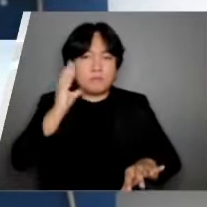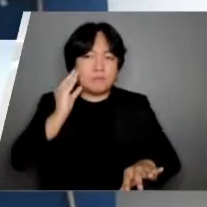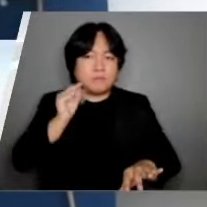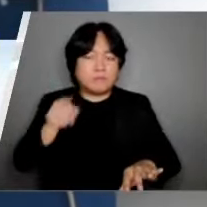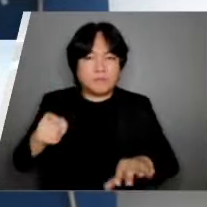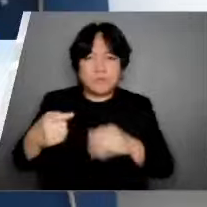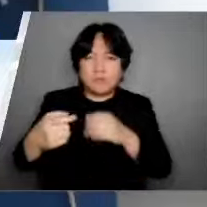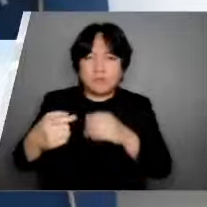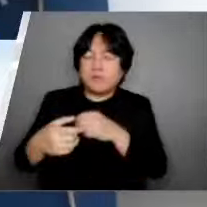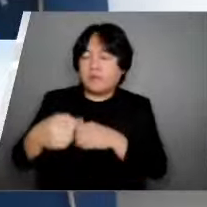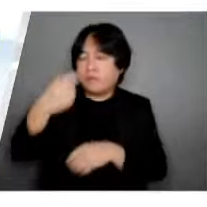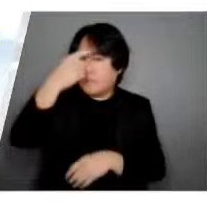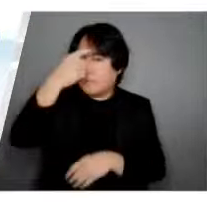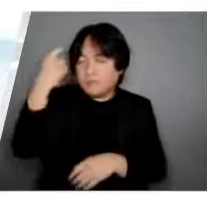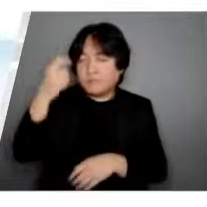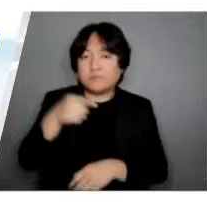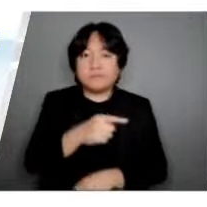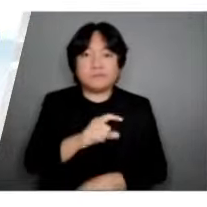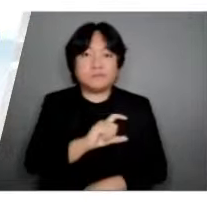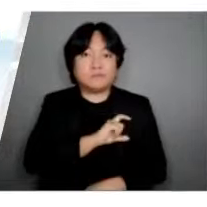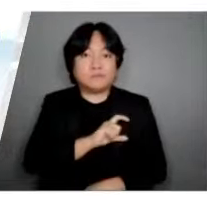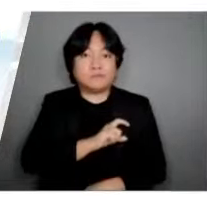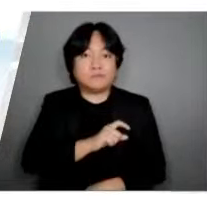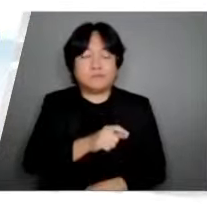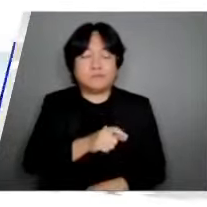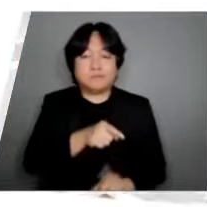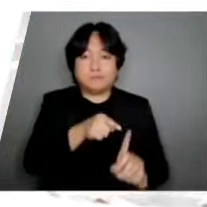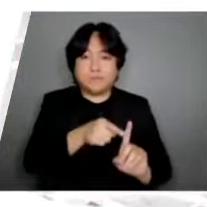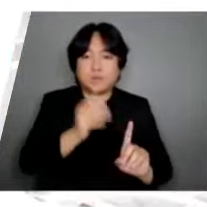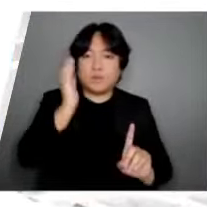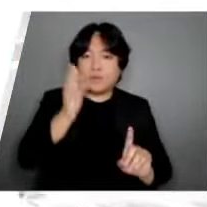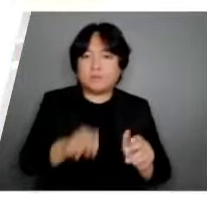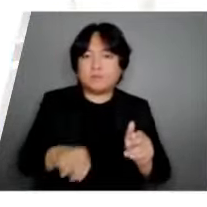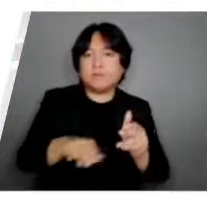rin pahayag ang polis na mahaharap sa mga kaukulang reklamo.